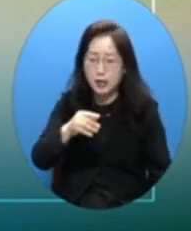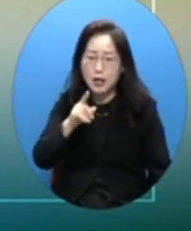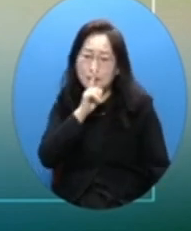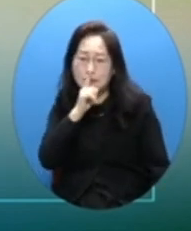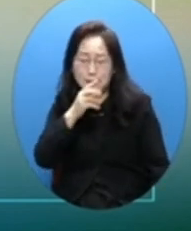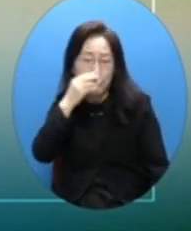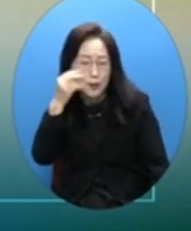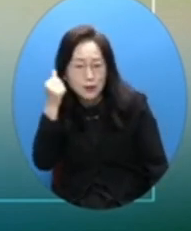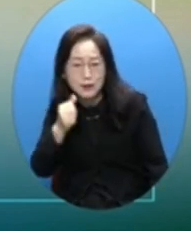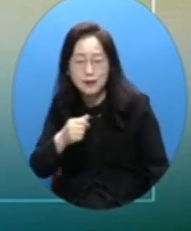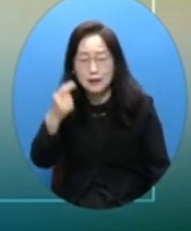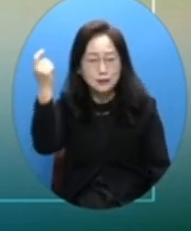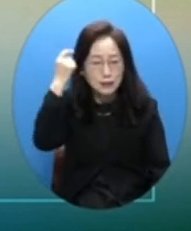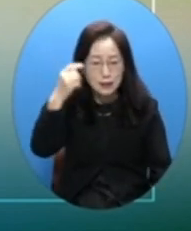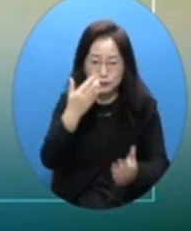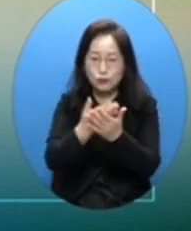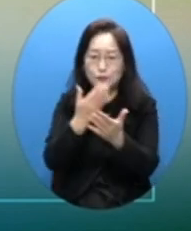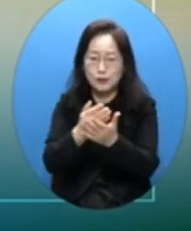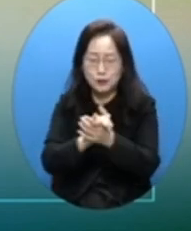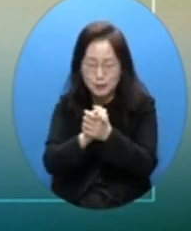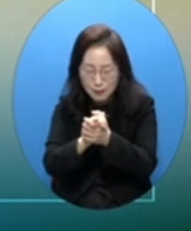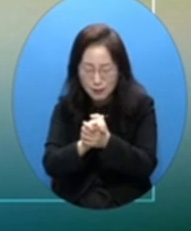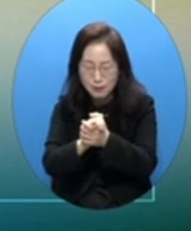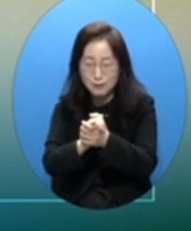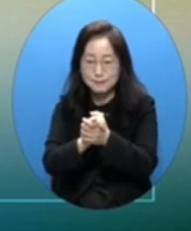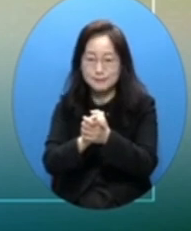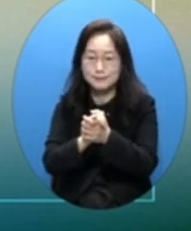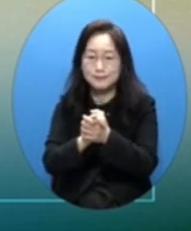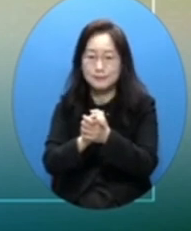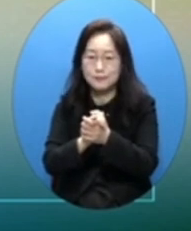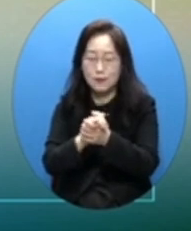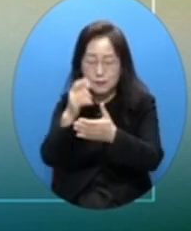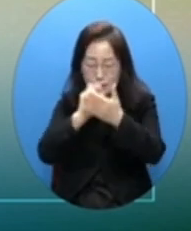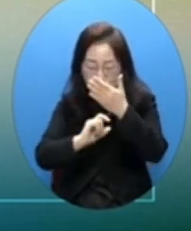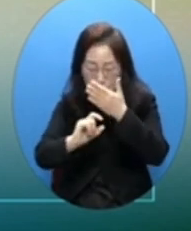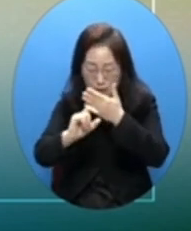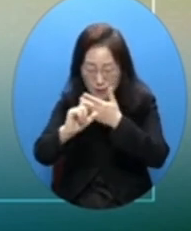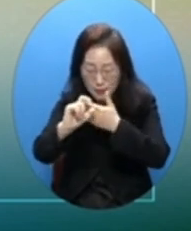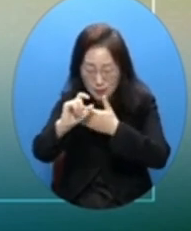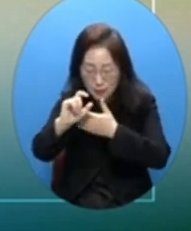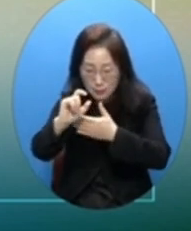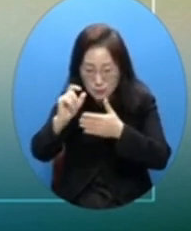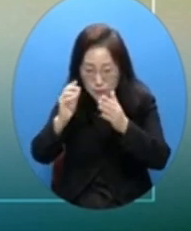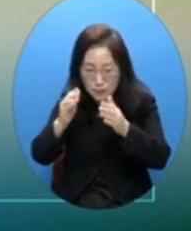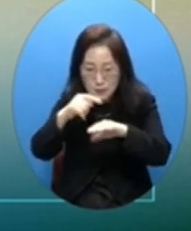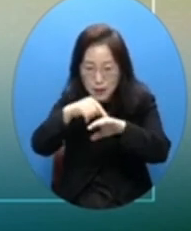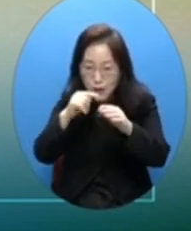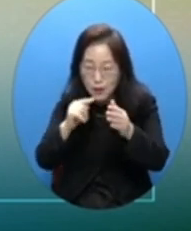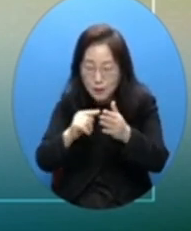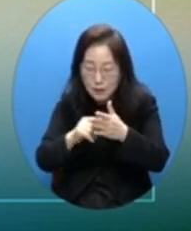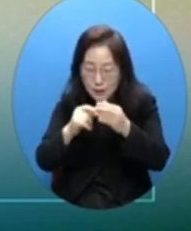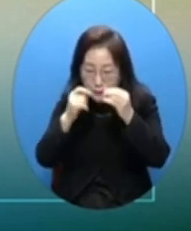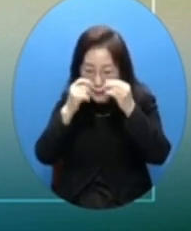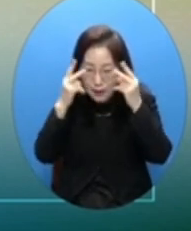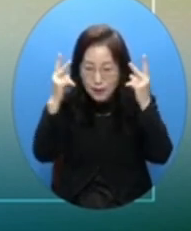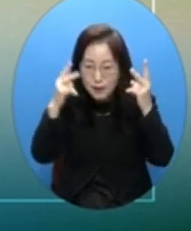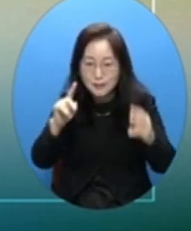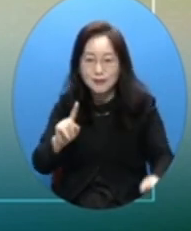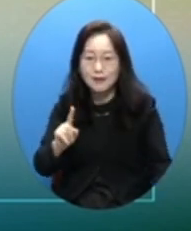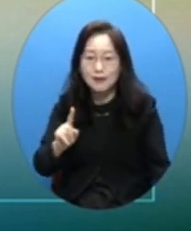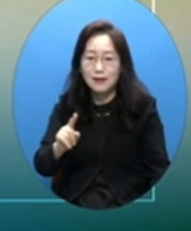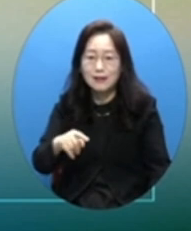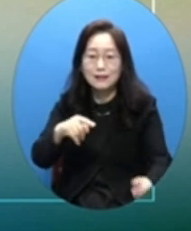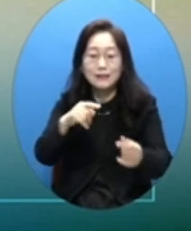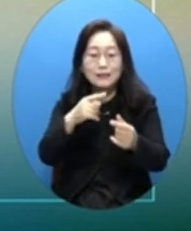배우는 지혜를 주시옵소서 밤새 기도하는데 마음에 하나님께서 깨달음을 주셨습니다